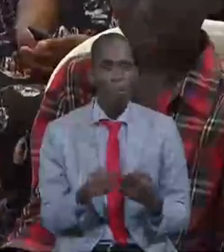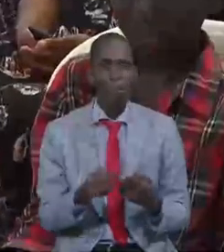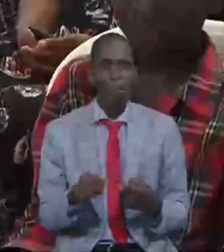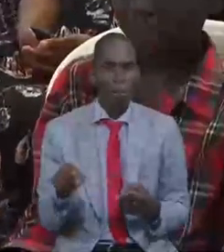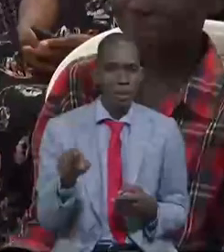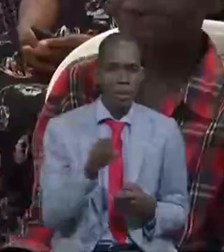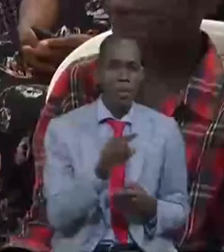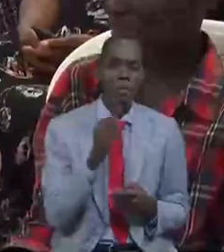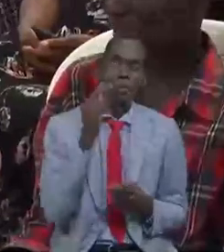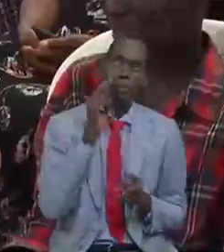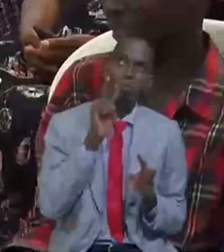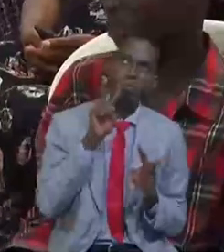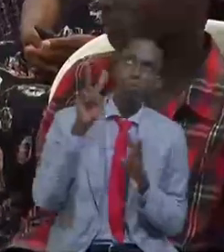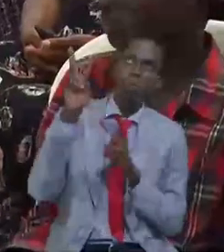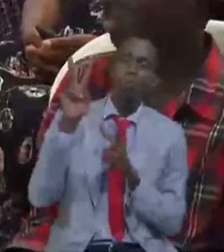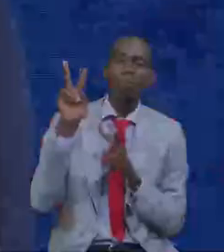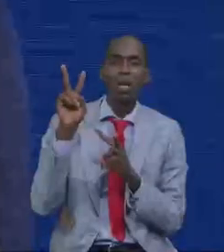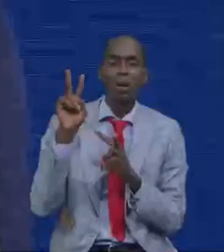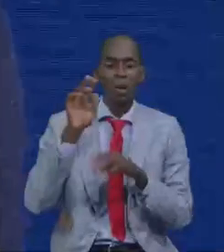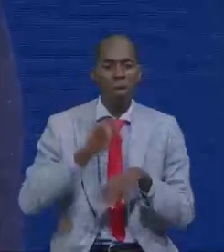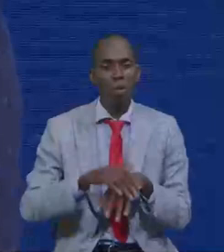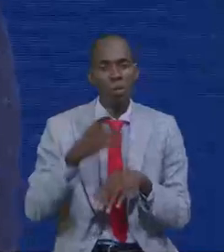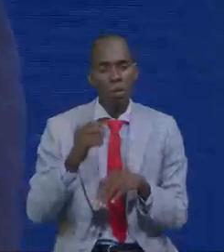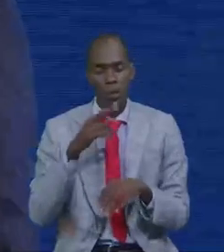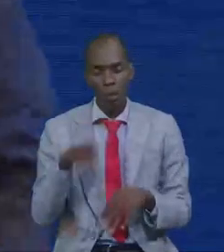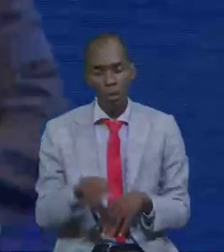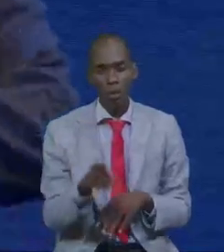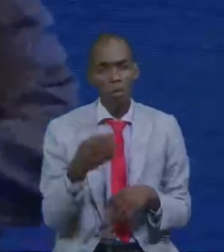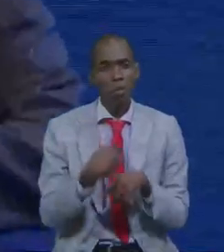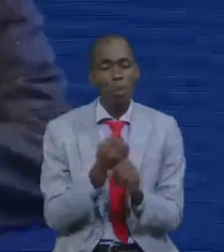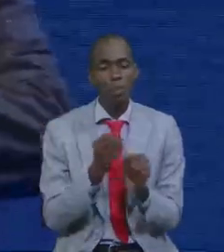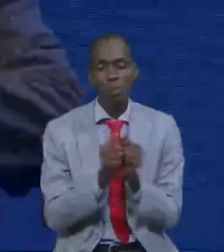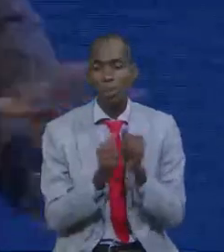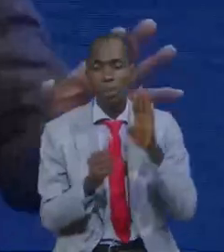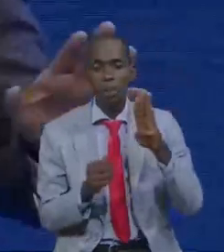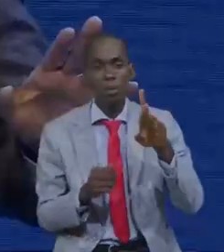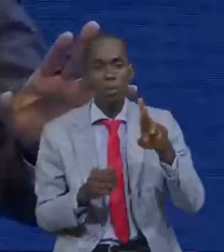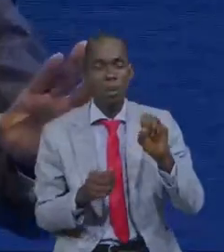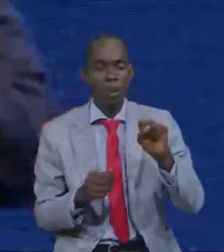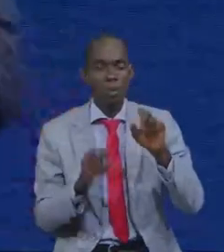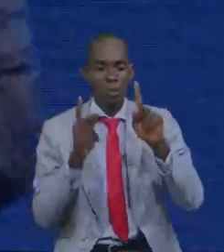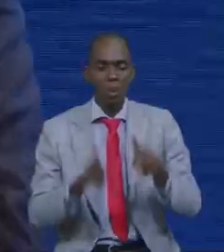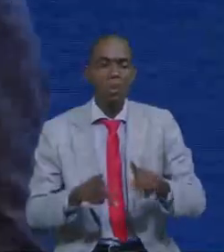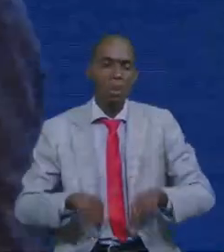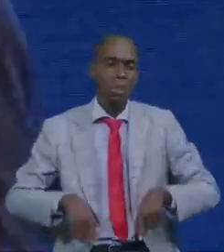Et quiconque aura été mordu, le regardera, serpent des reins, conservera la vie. Tu